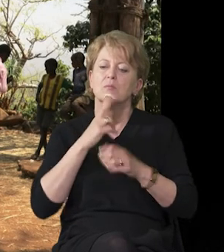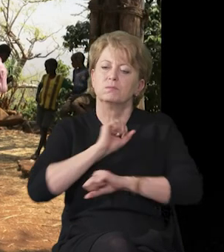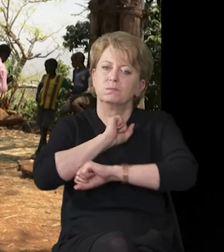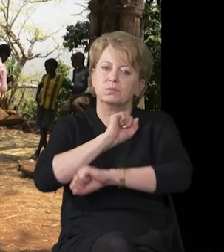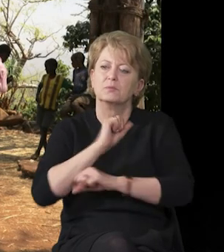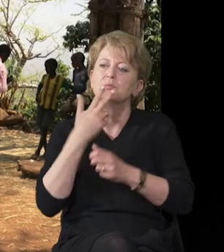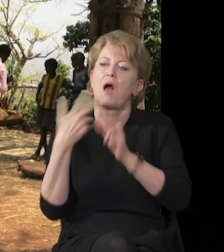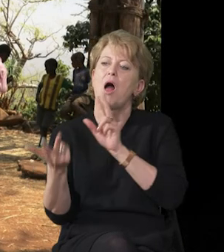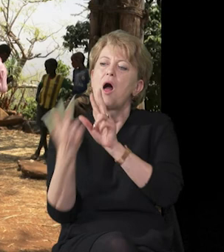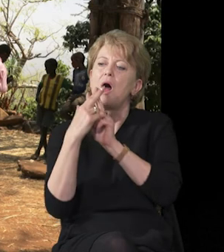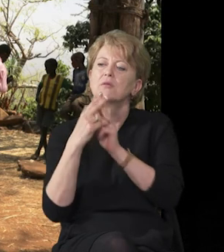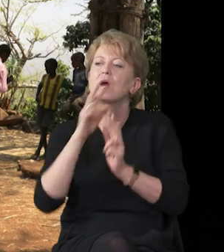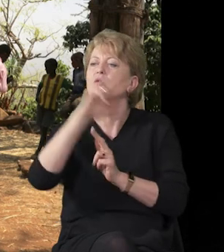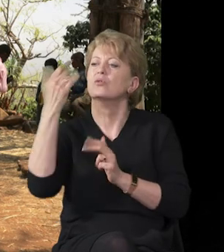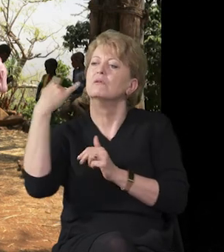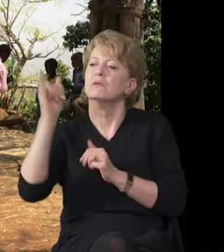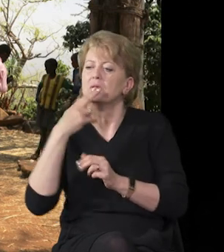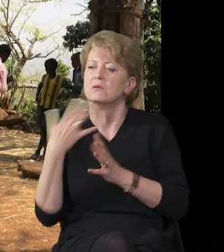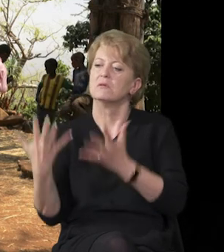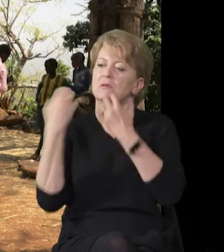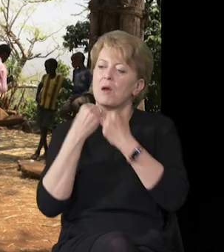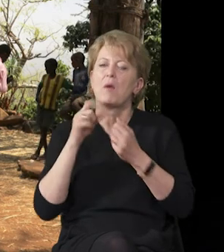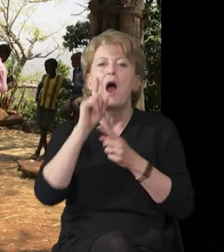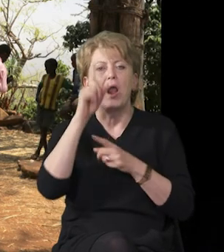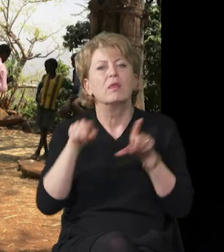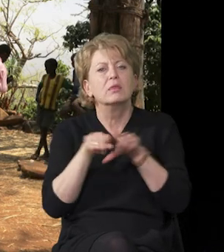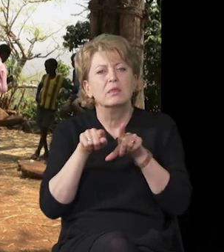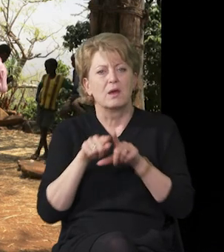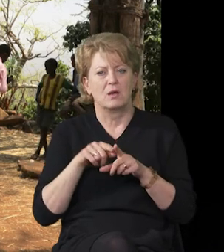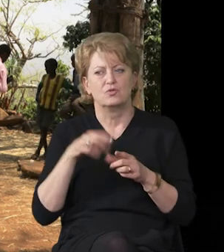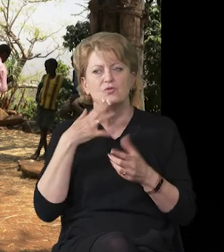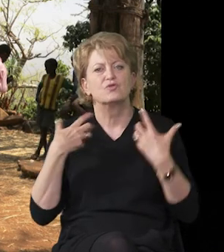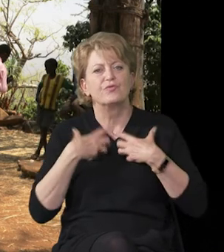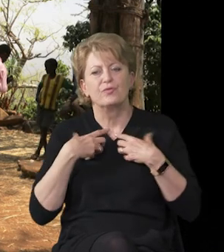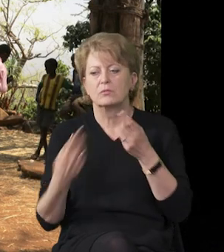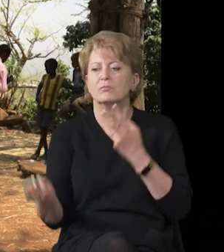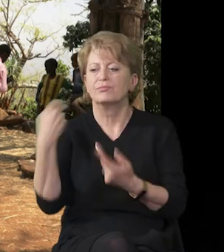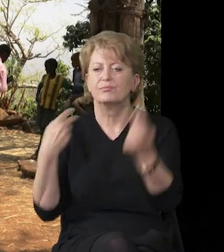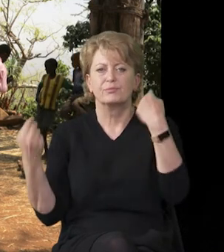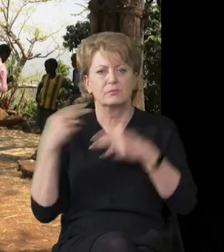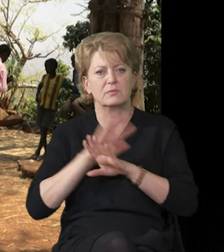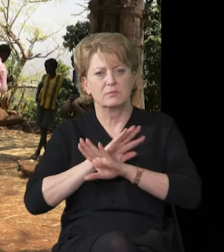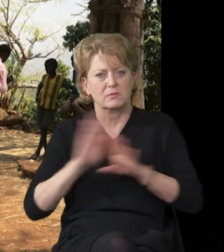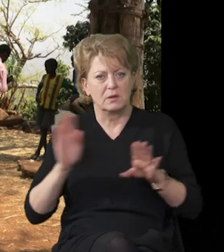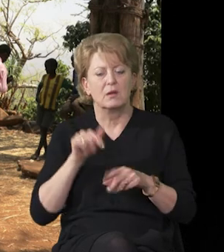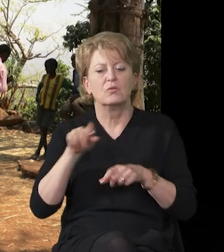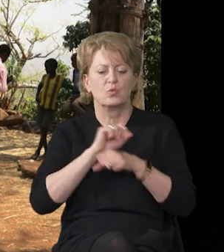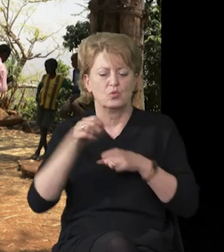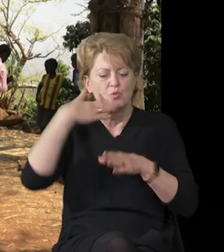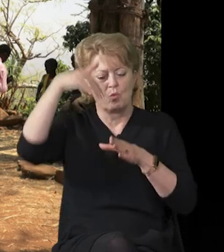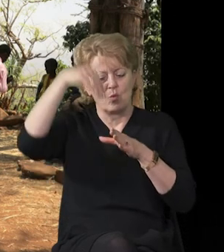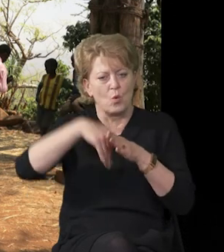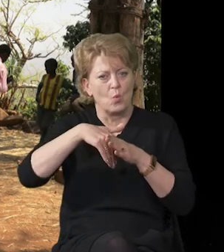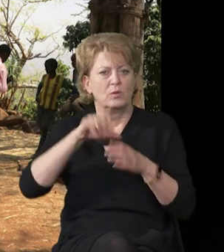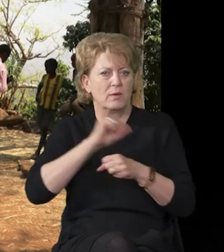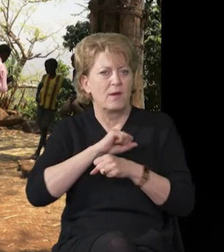ze zwaśnionych plemion, ale również przed dzikimi zwierzętami, bo jesteśmy na południu w rejonie wielkich rowów, a więc również i